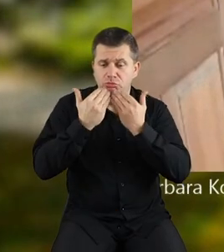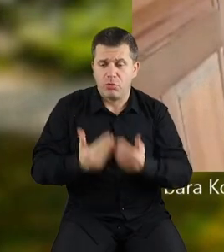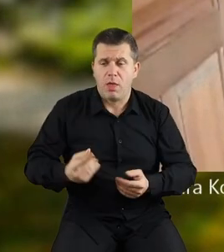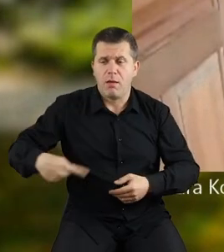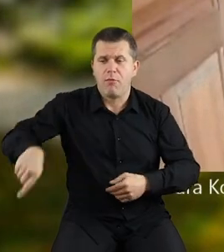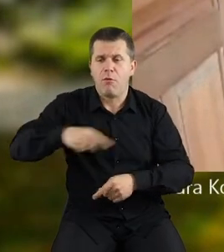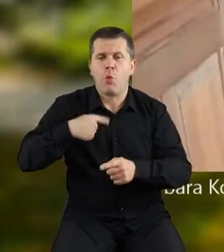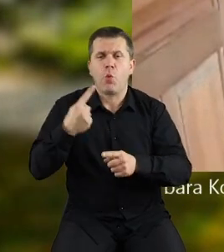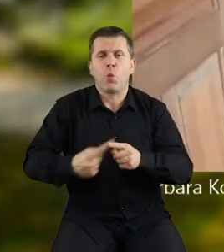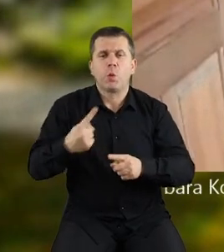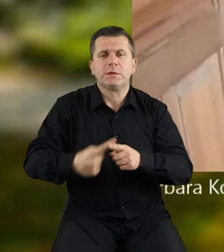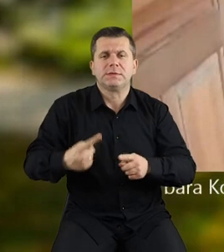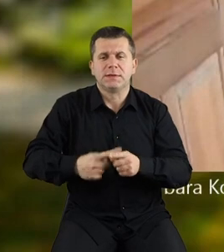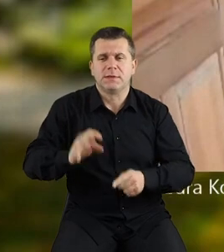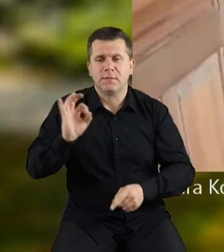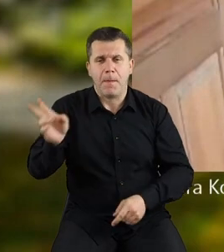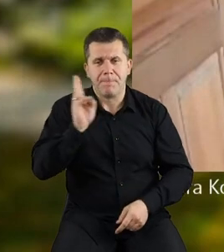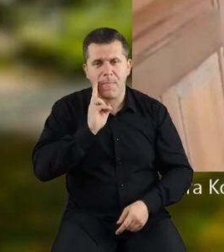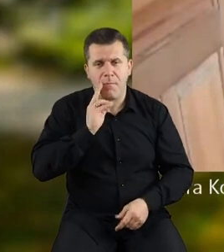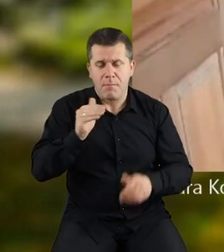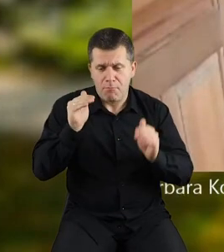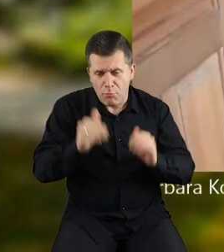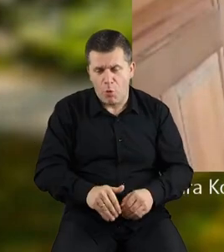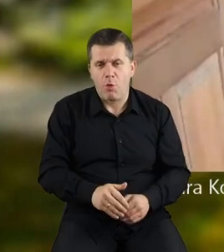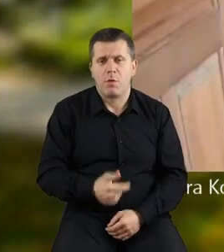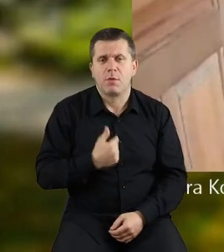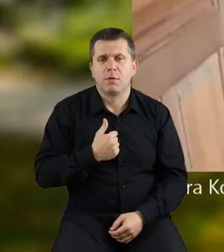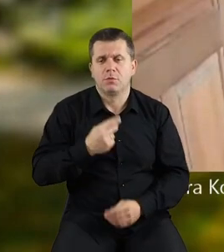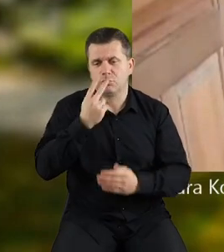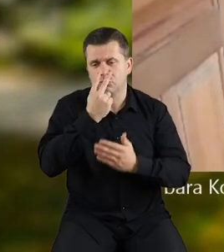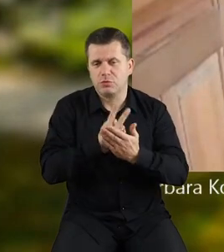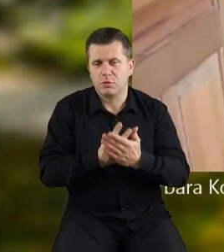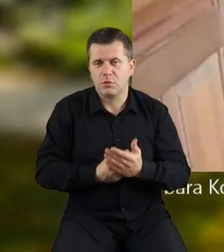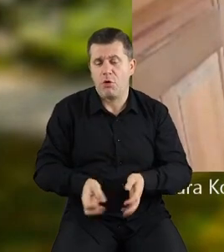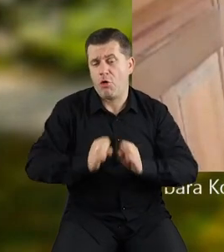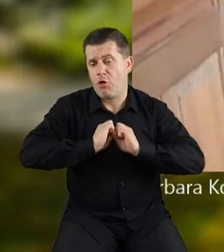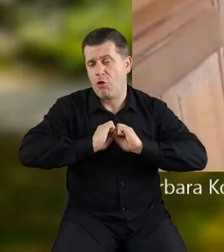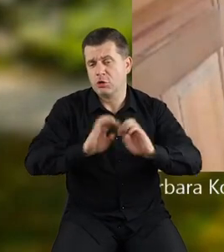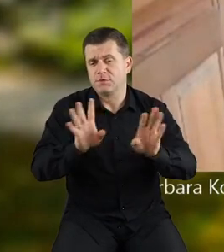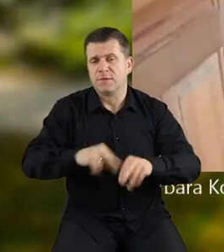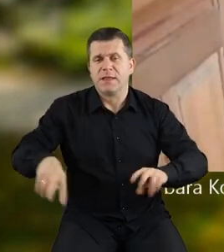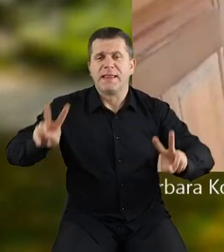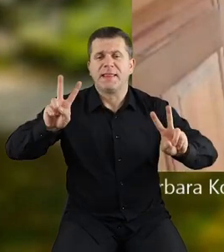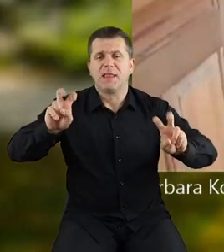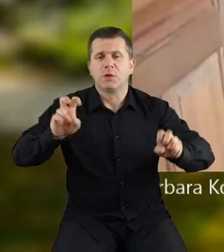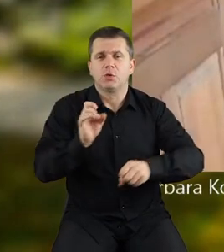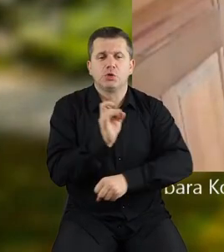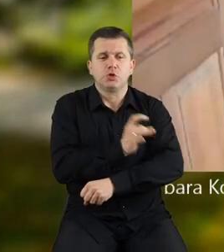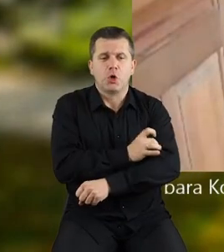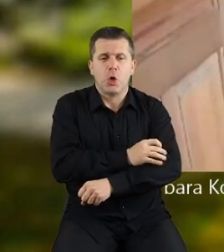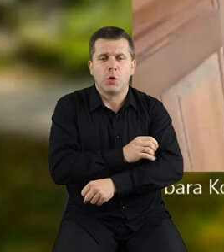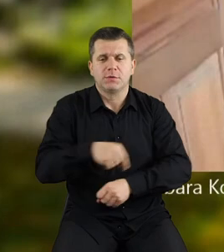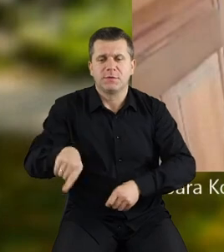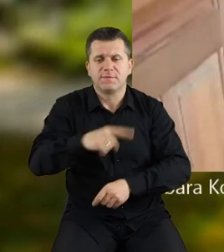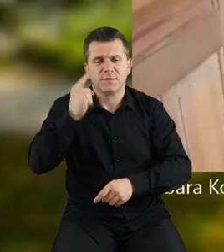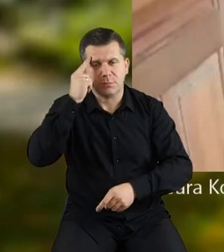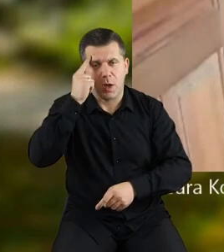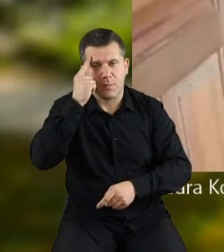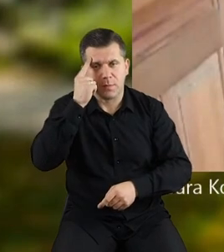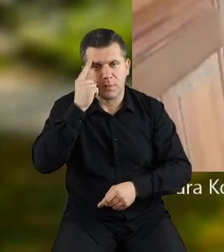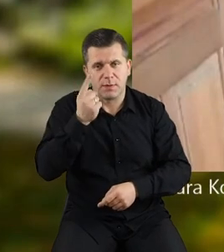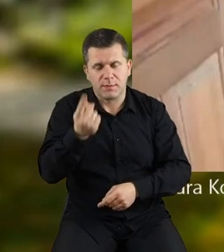Ja dzięki kuzynom mam je i mogę sobie czytać. Oczywiście tytuł cioci wspomnień